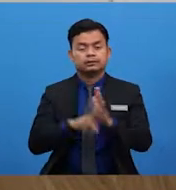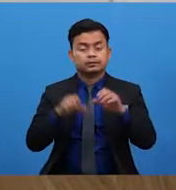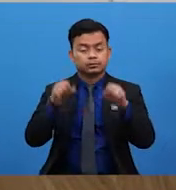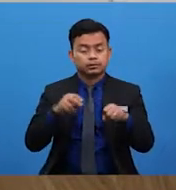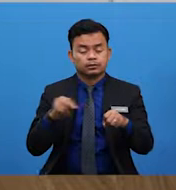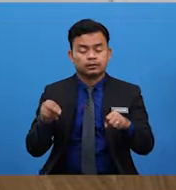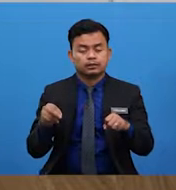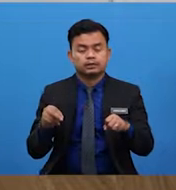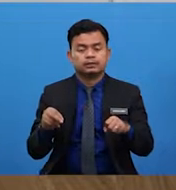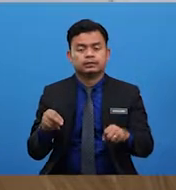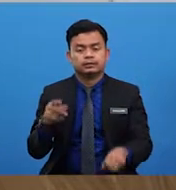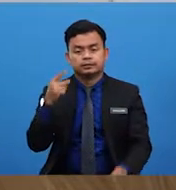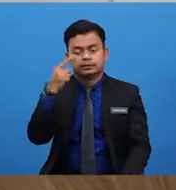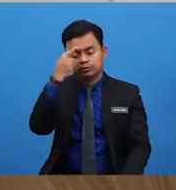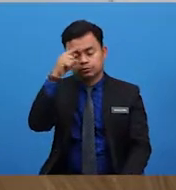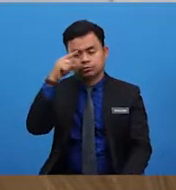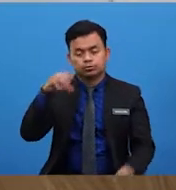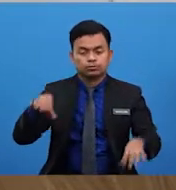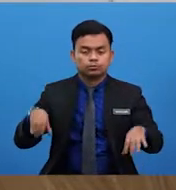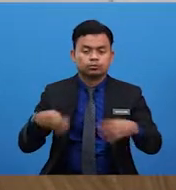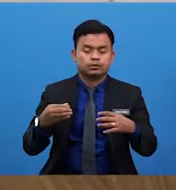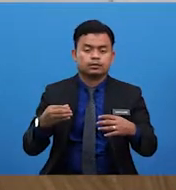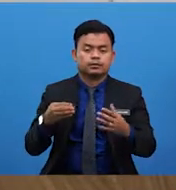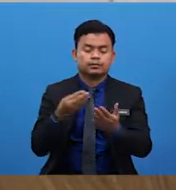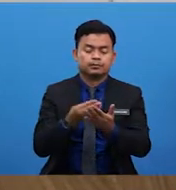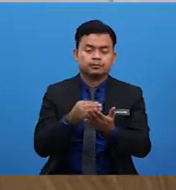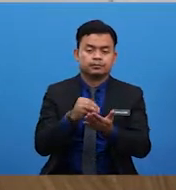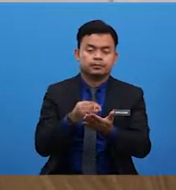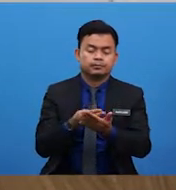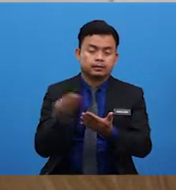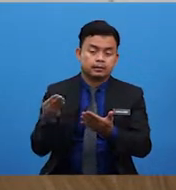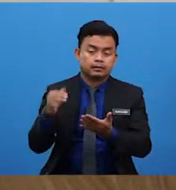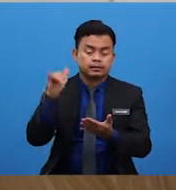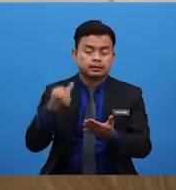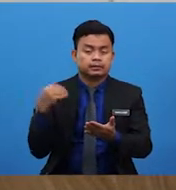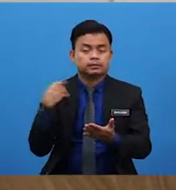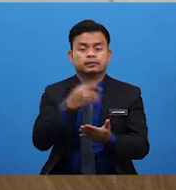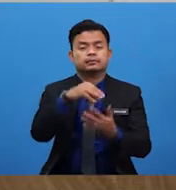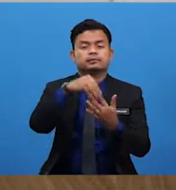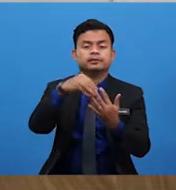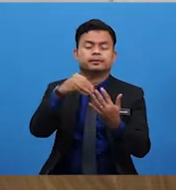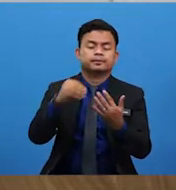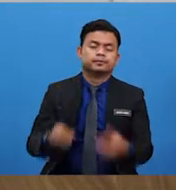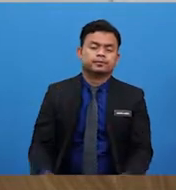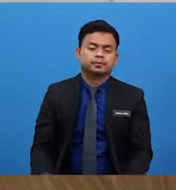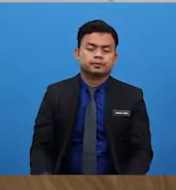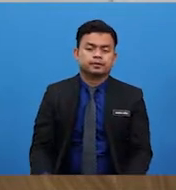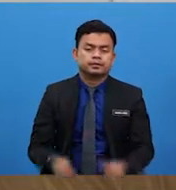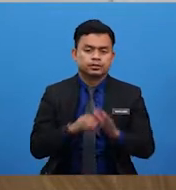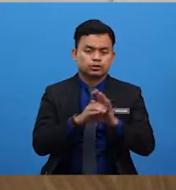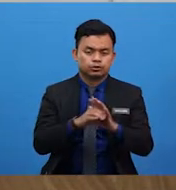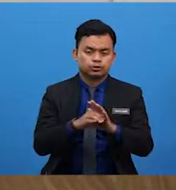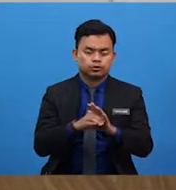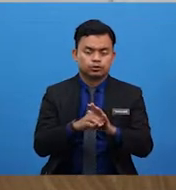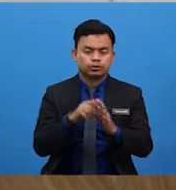dan proyek ke menggunakan kemahiran melalui media yang dipilih Oke tiga benda yang berbeza Oke contoh masih segudang